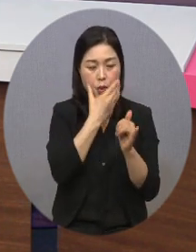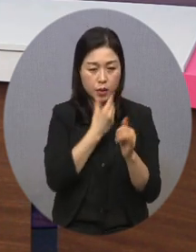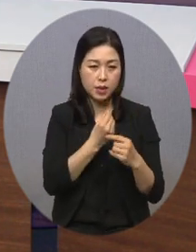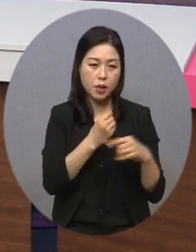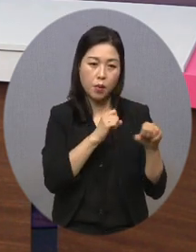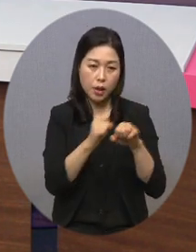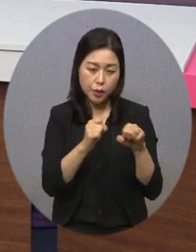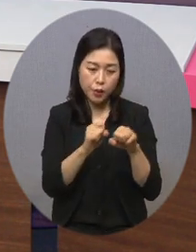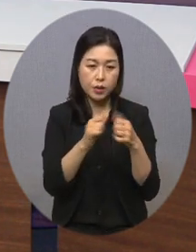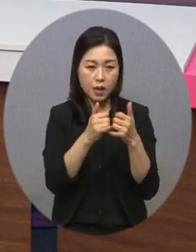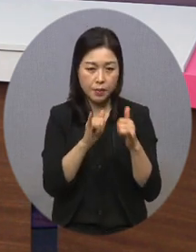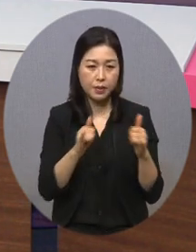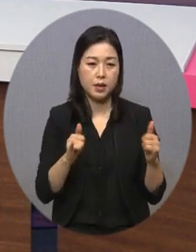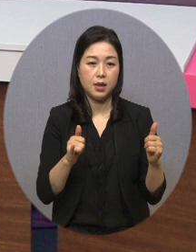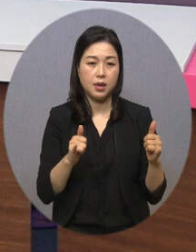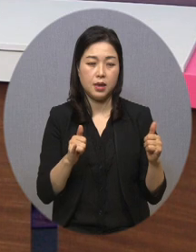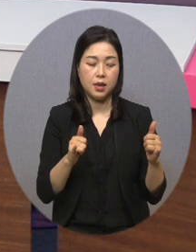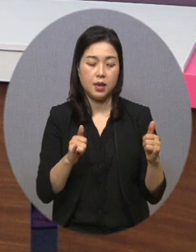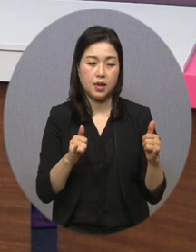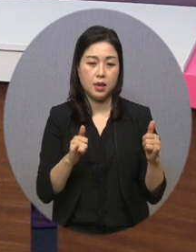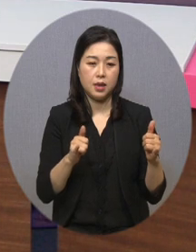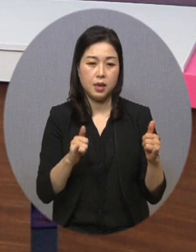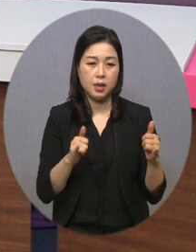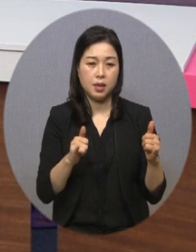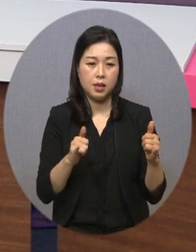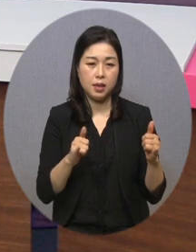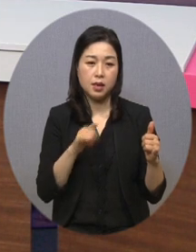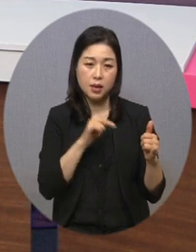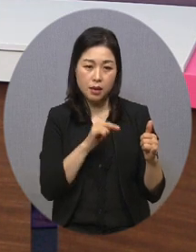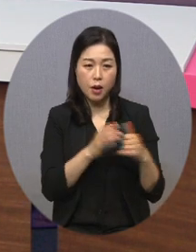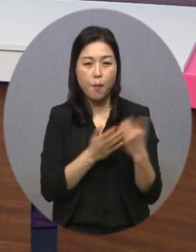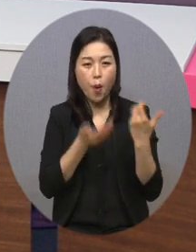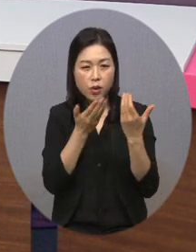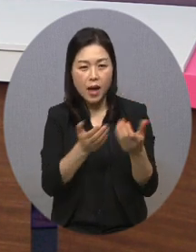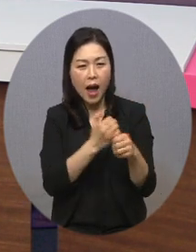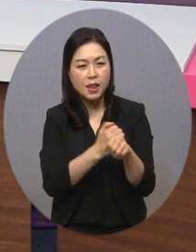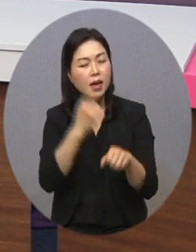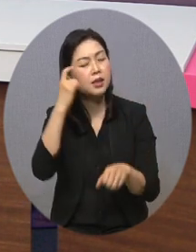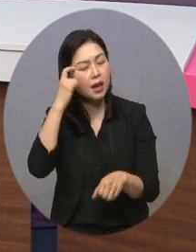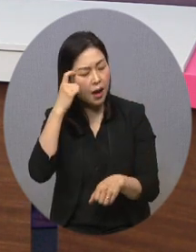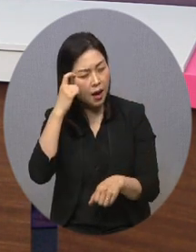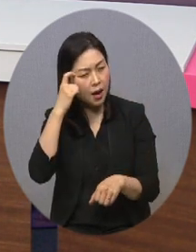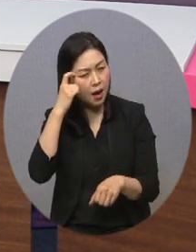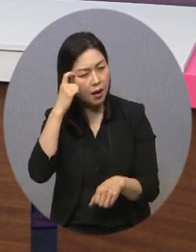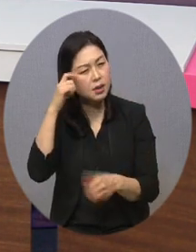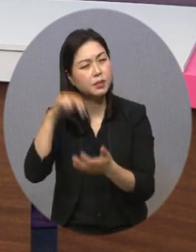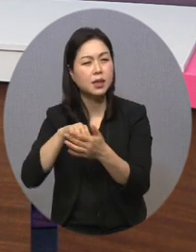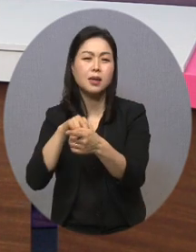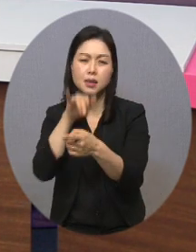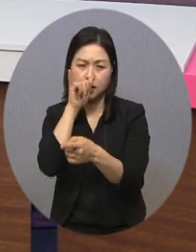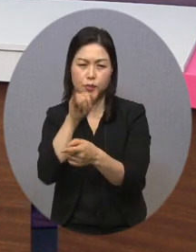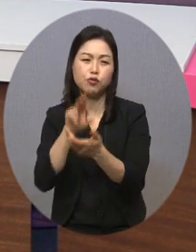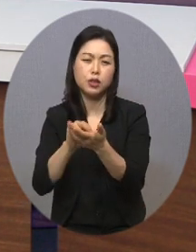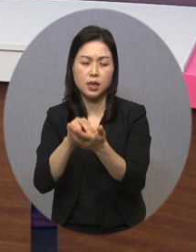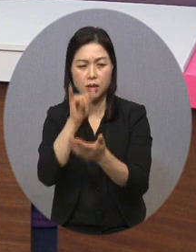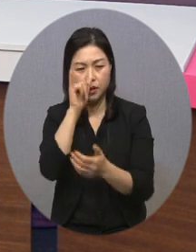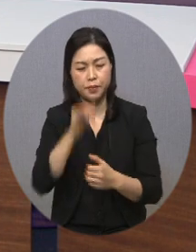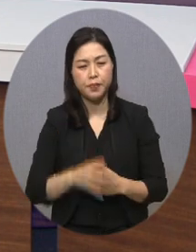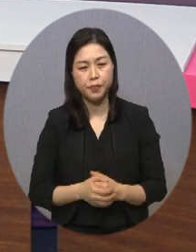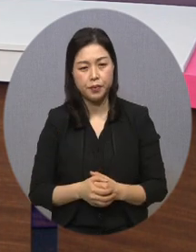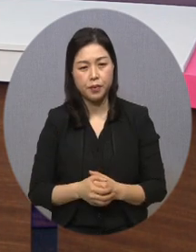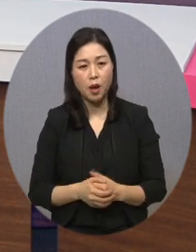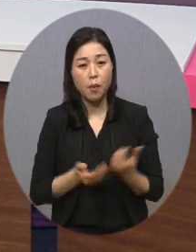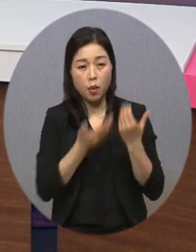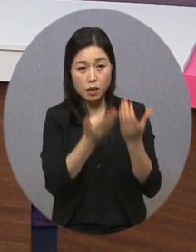사회복지사 혹은 우리 사회복지 종사자들이 봉사를 한다는 측면에서 접근하기 때문에 저는 문제가 있다고 보입니다.